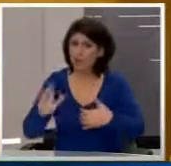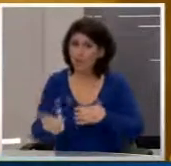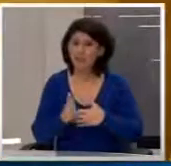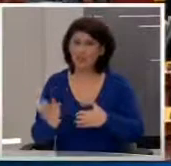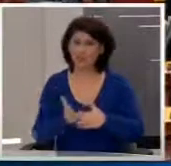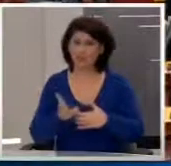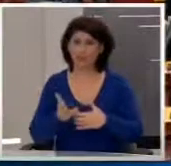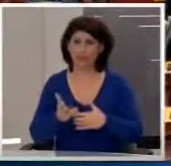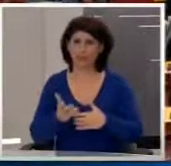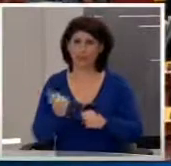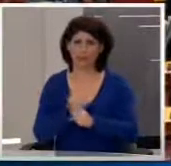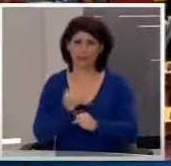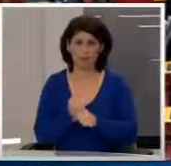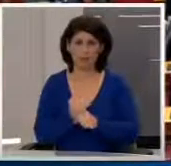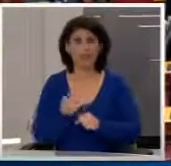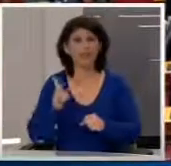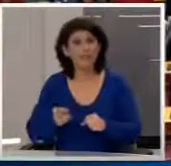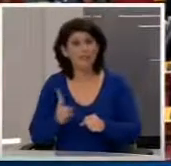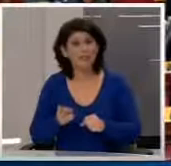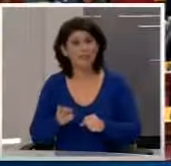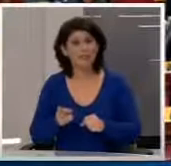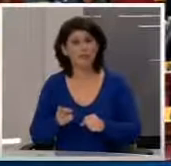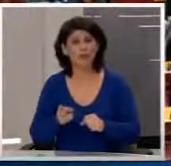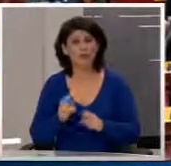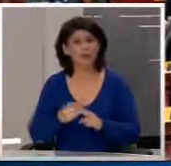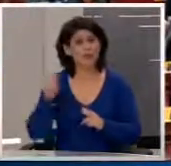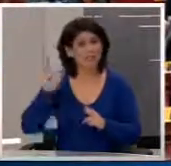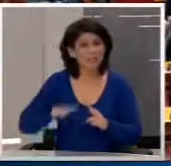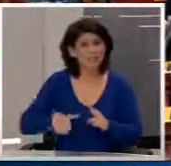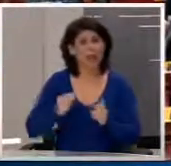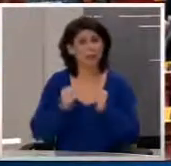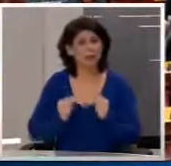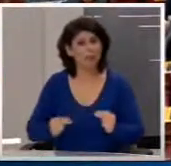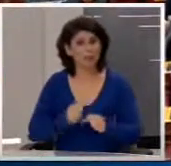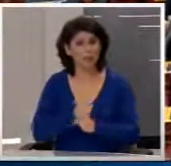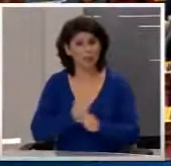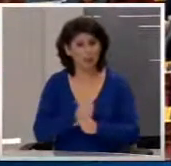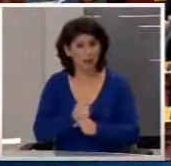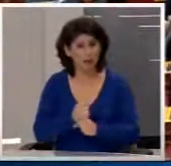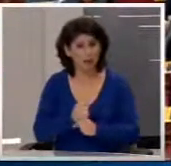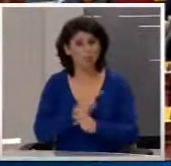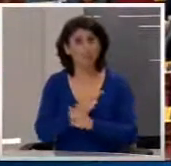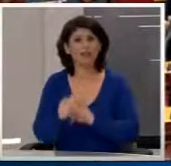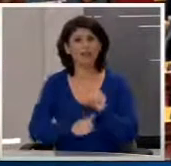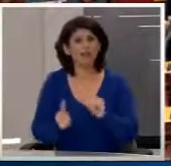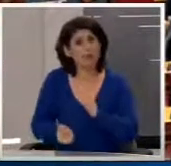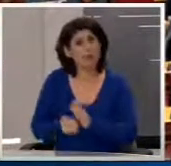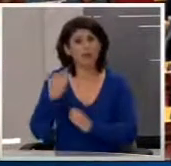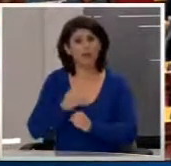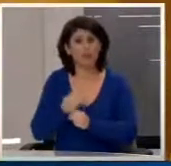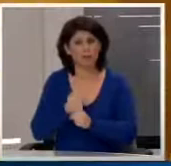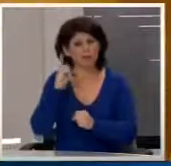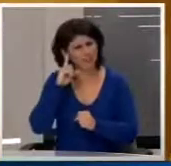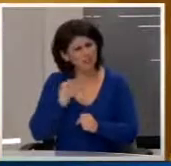κόσμος, αλλά και κίνδυνος κυρίως φτηνά και αποτελεσματικά φάρμακα να αντικατασταθούν με νέα φάρμακα,